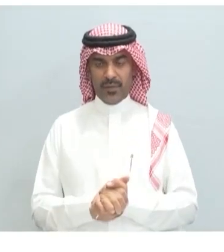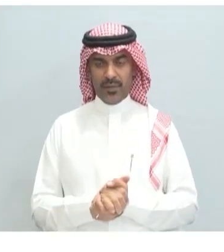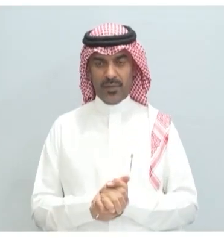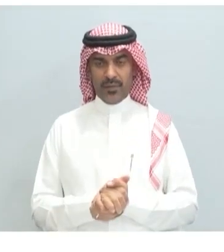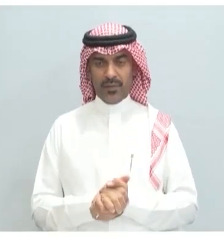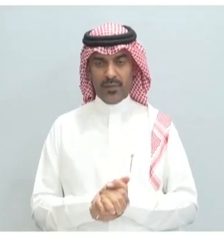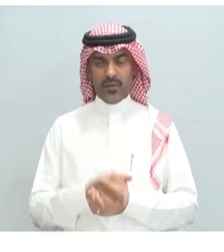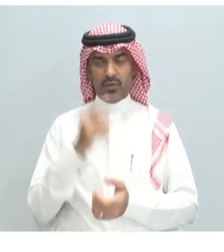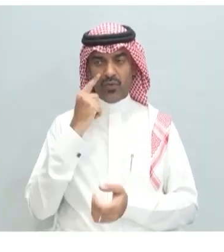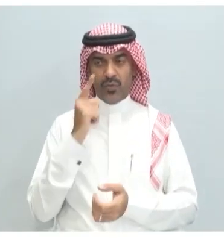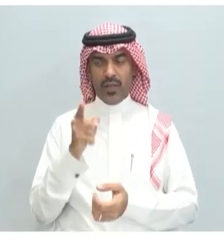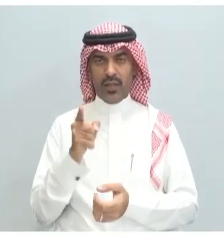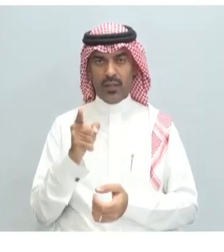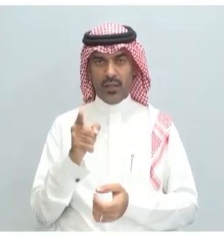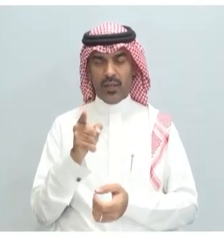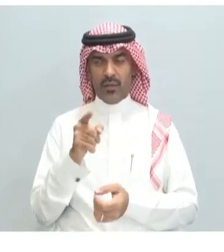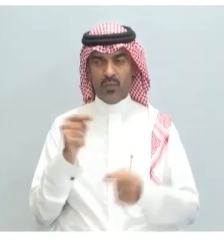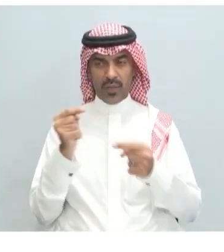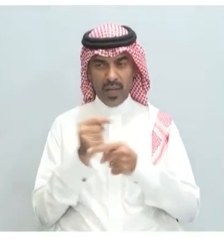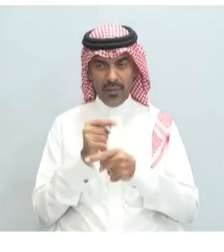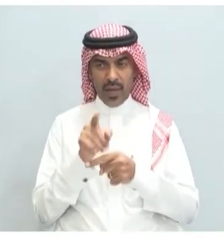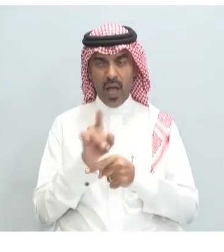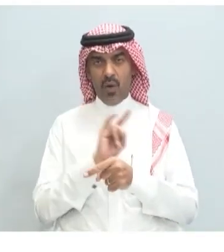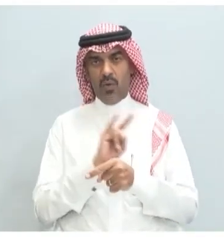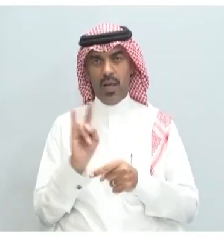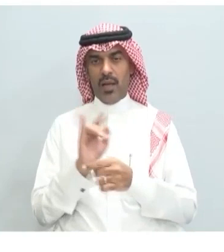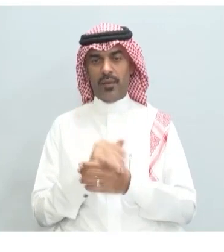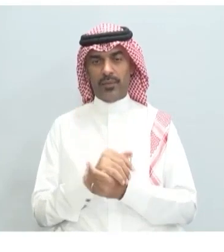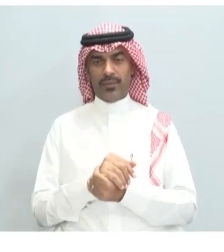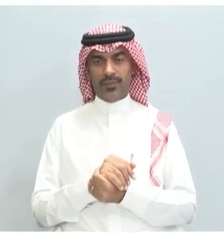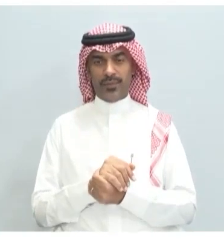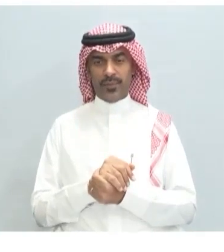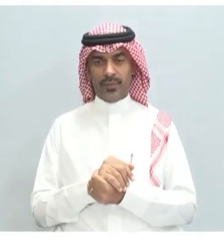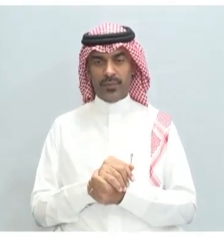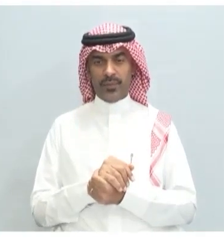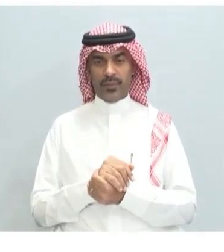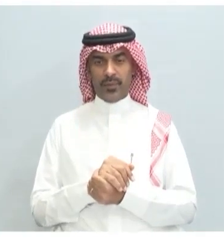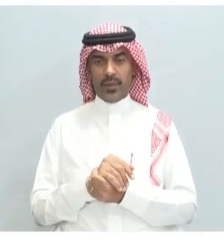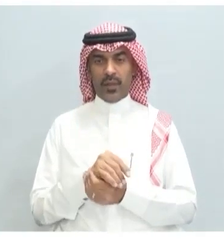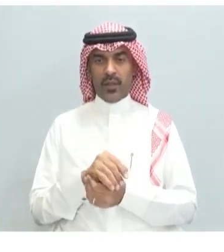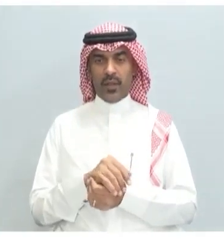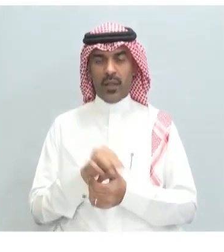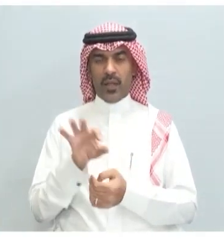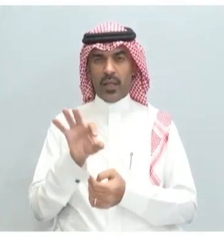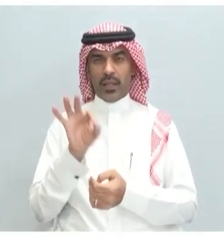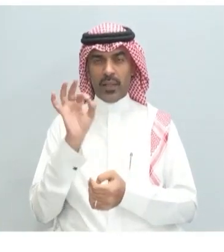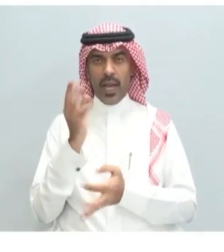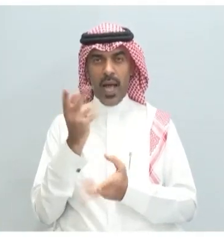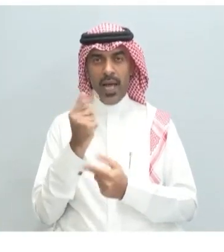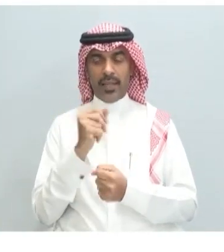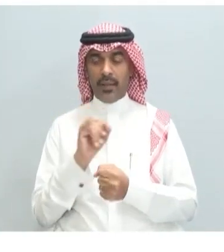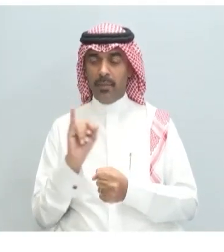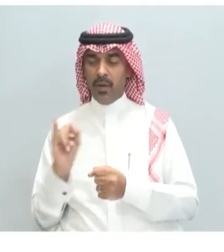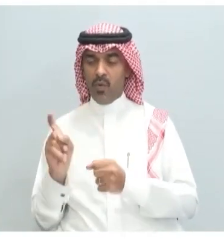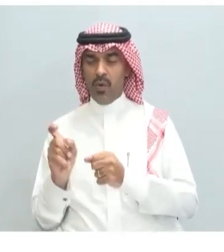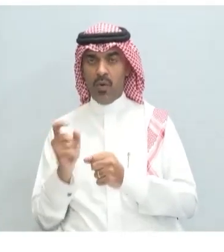قاللك حدد اذا كانت الحادثتان متنافيان ام غير متنافيين نفس السؤال قاللك اختيار عدد من الاعداد واحد الى